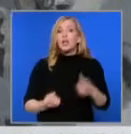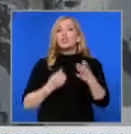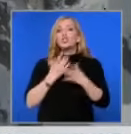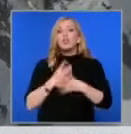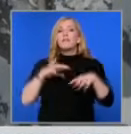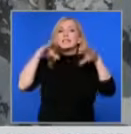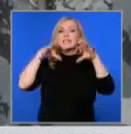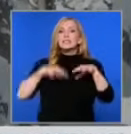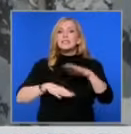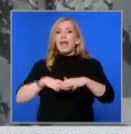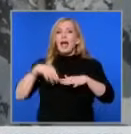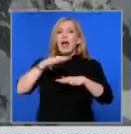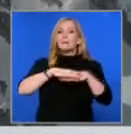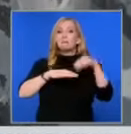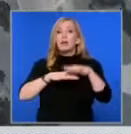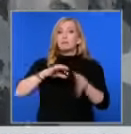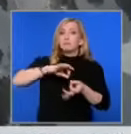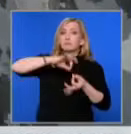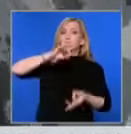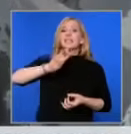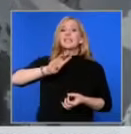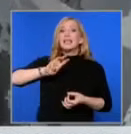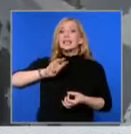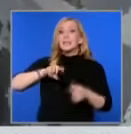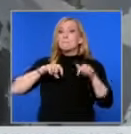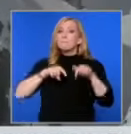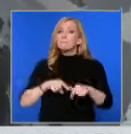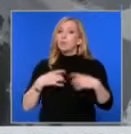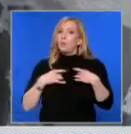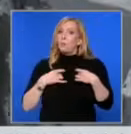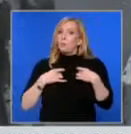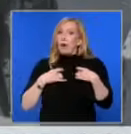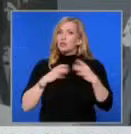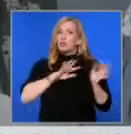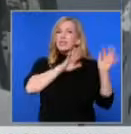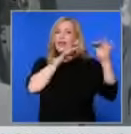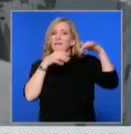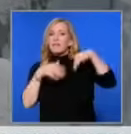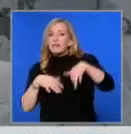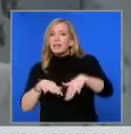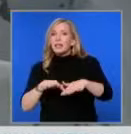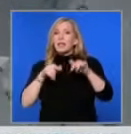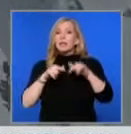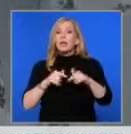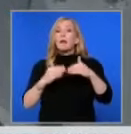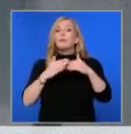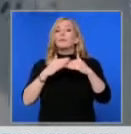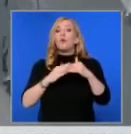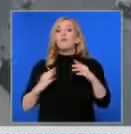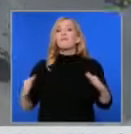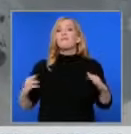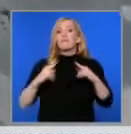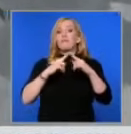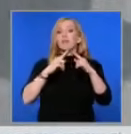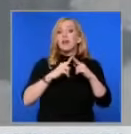Новата снежна покривка е около 30 см. Повишената лавинна опасност в момента е в улеите под върховете Тодорка и